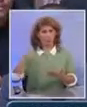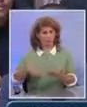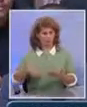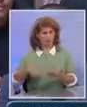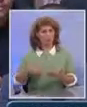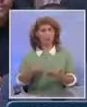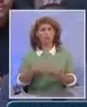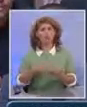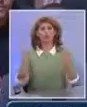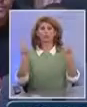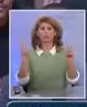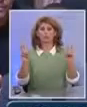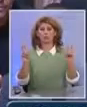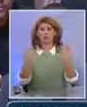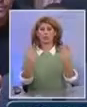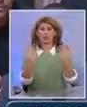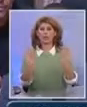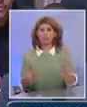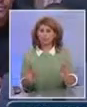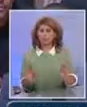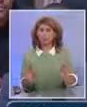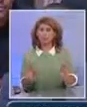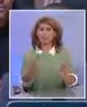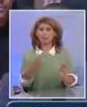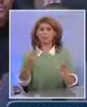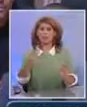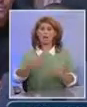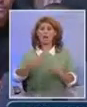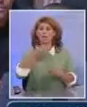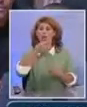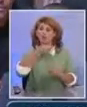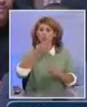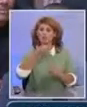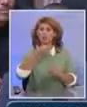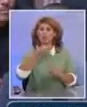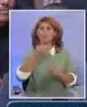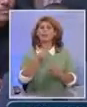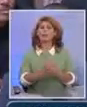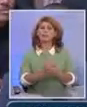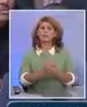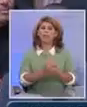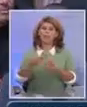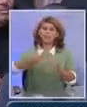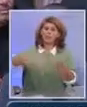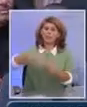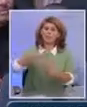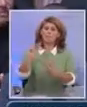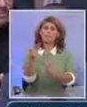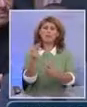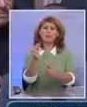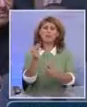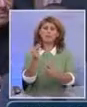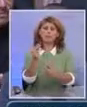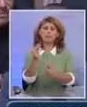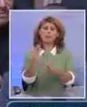το οποίο είχε τίτλο «Ρυθμίσεις για την ελληνόγλωση και διαπολιτισμική εκπαίδευση».